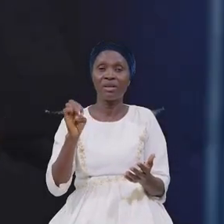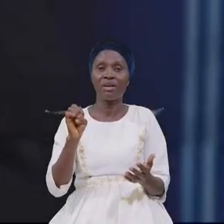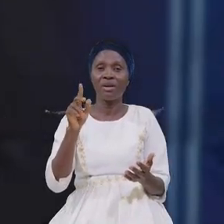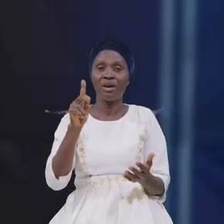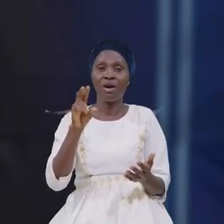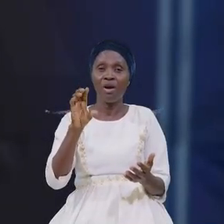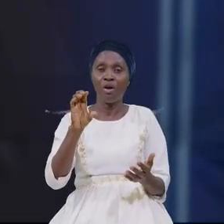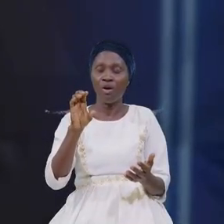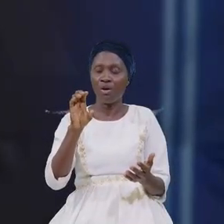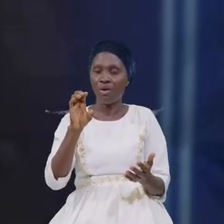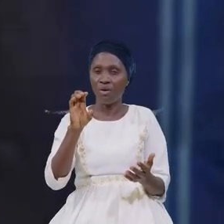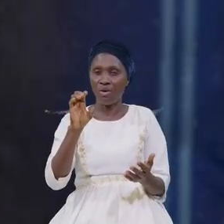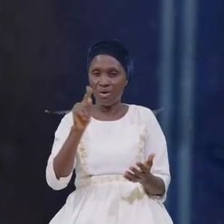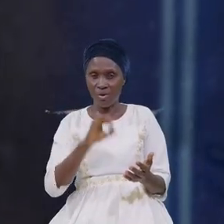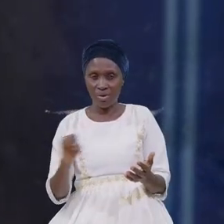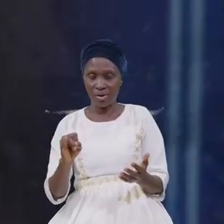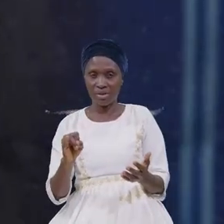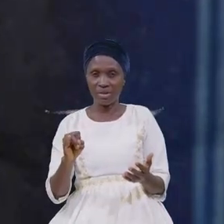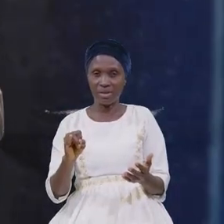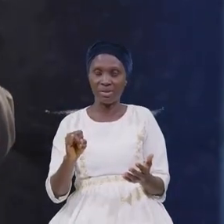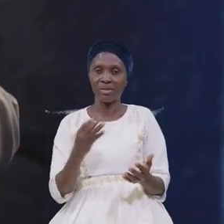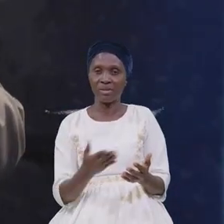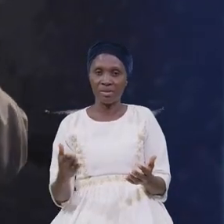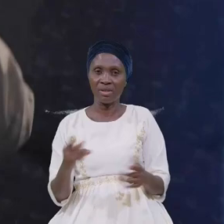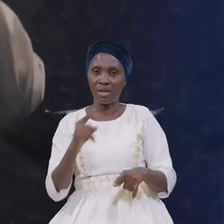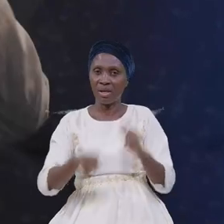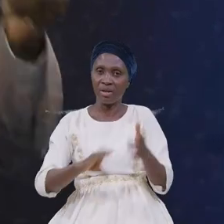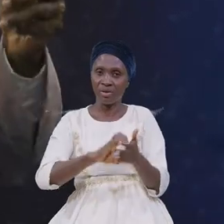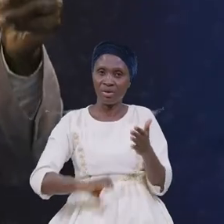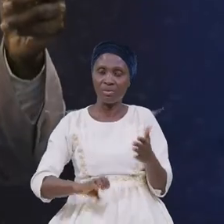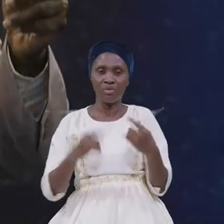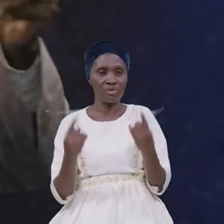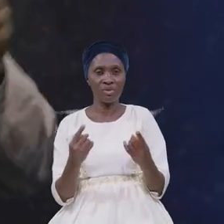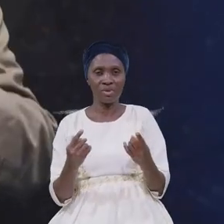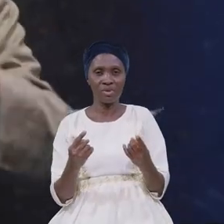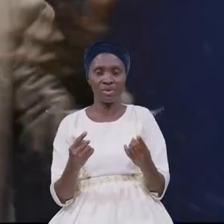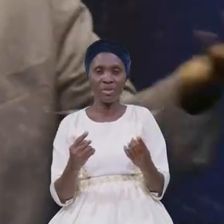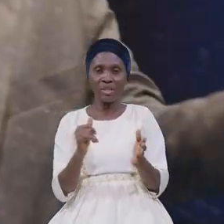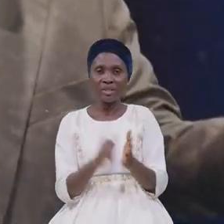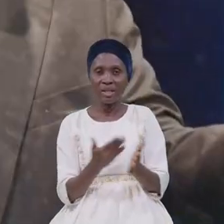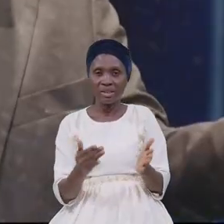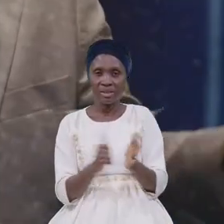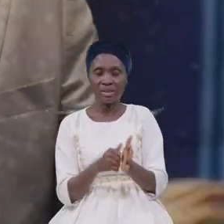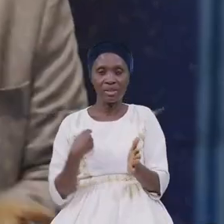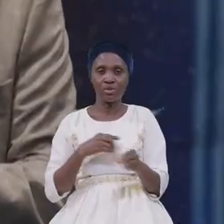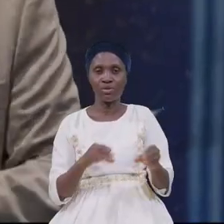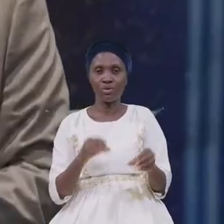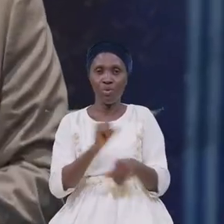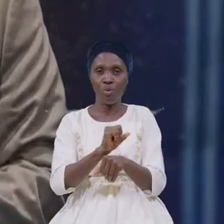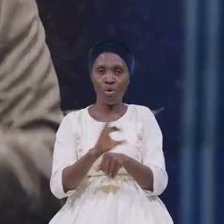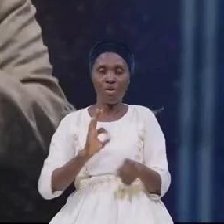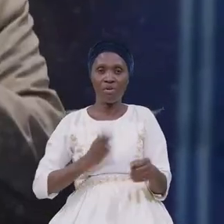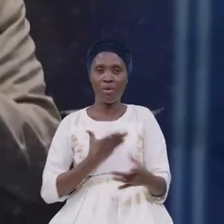buvard. Ces choses ne sont plus là. Alors ça, nous-mêmes, on peut faire ça avec l'intelligence dans notre